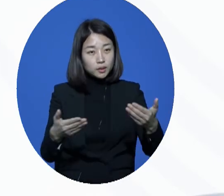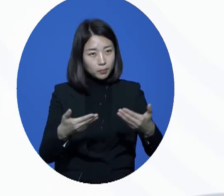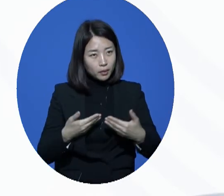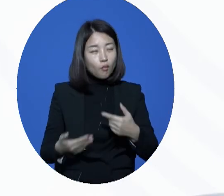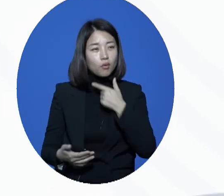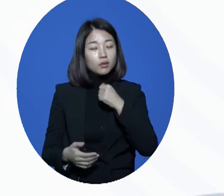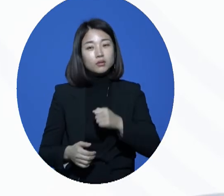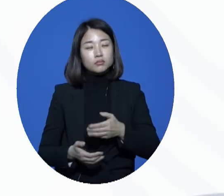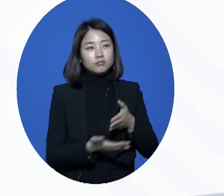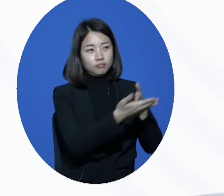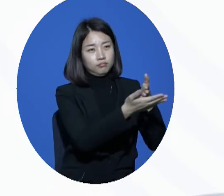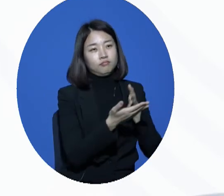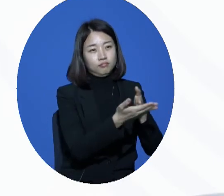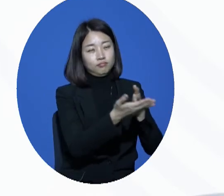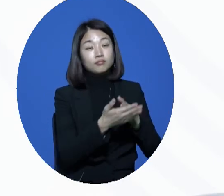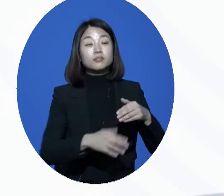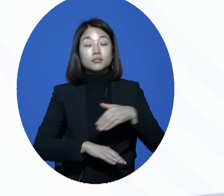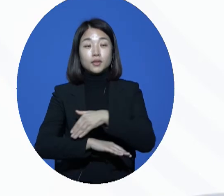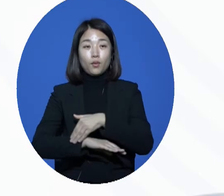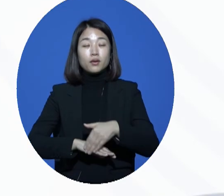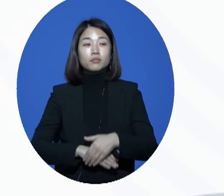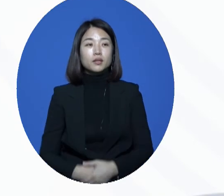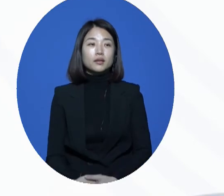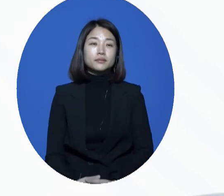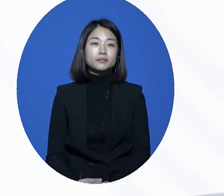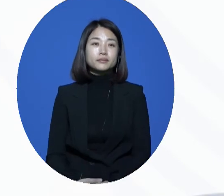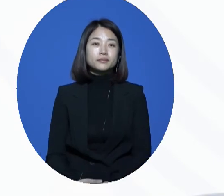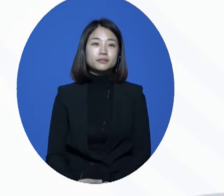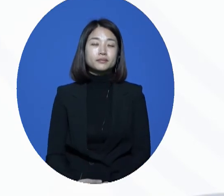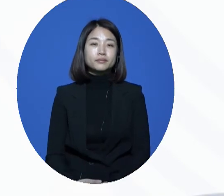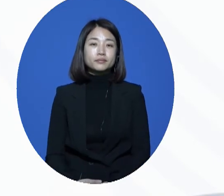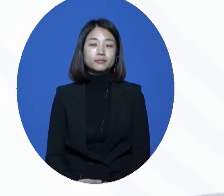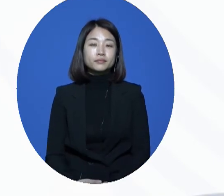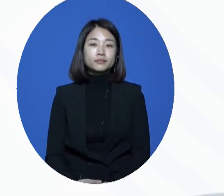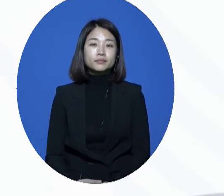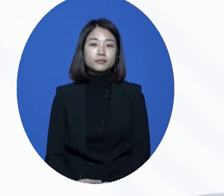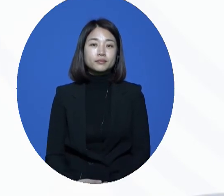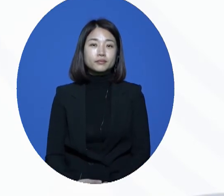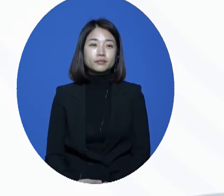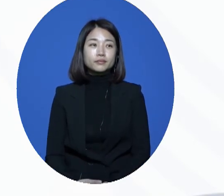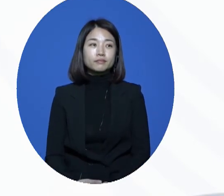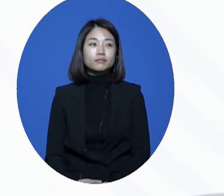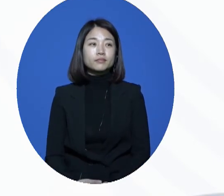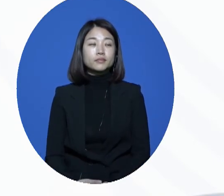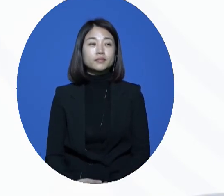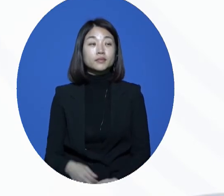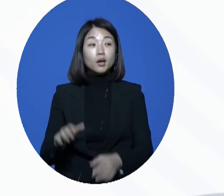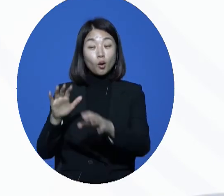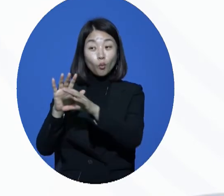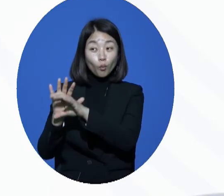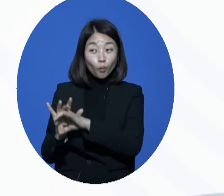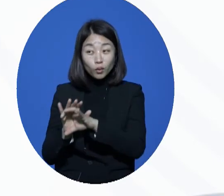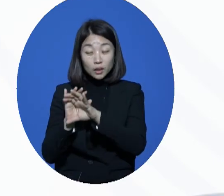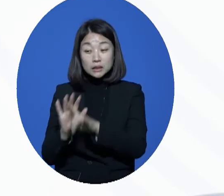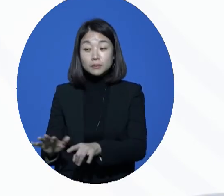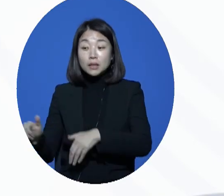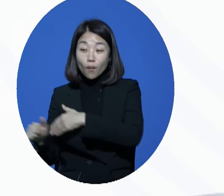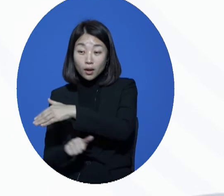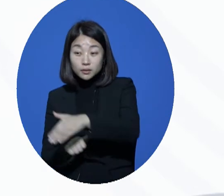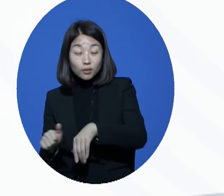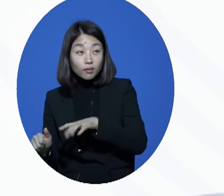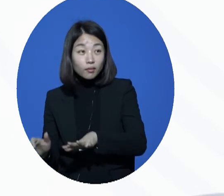있도록 요구하는 활동들을 계속 해 나가려고 합니다. 포스트 코로나 시대의 교육을